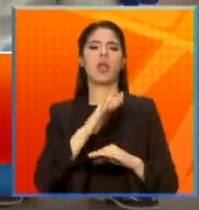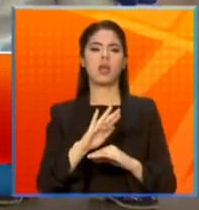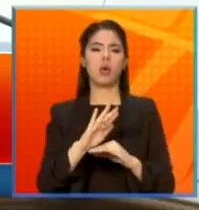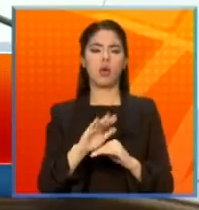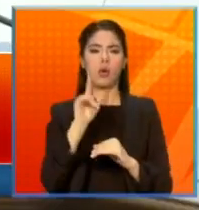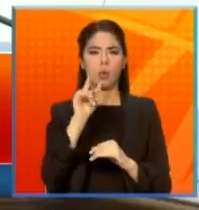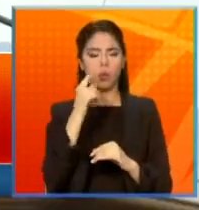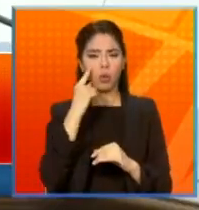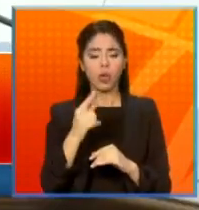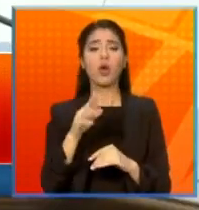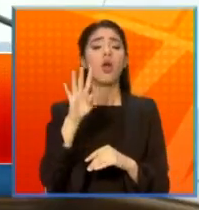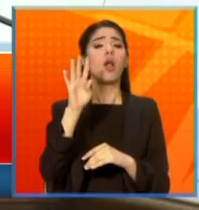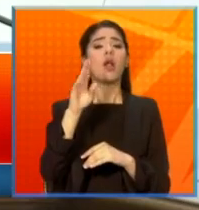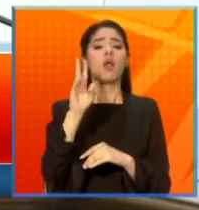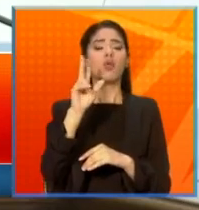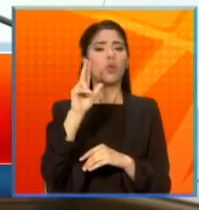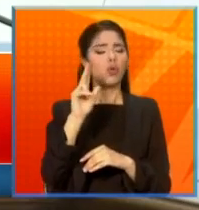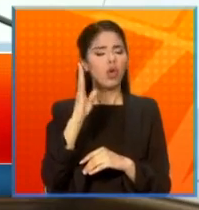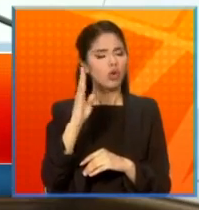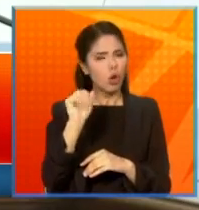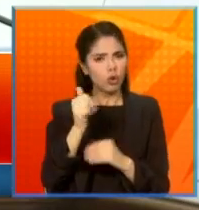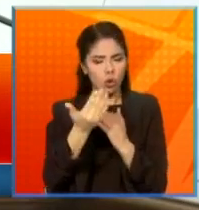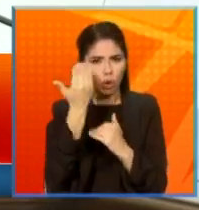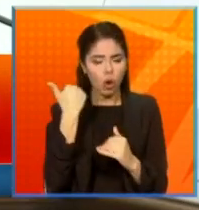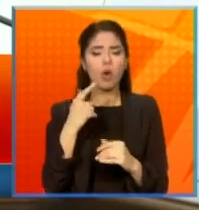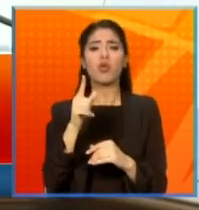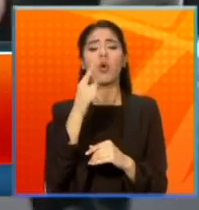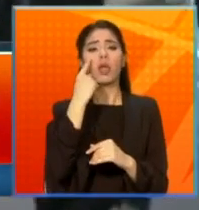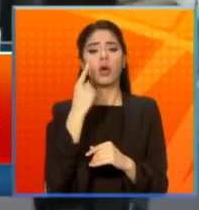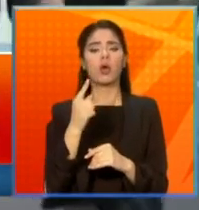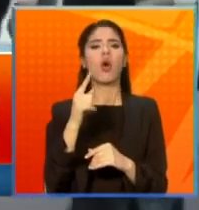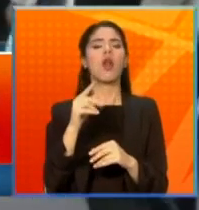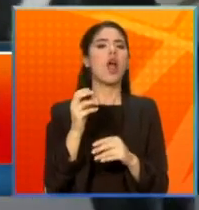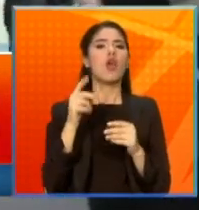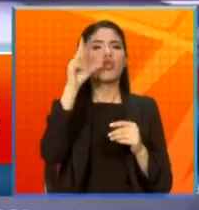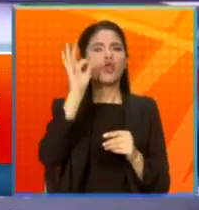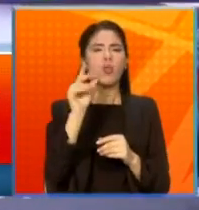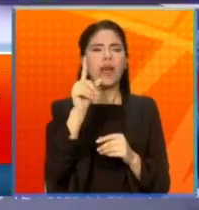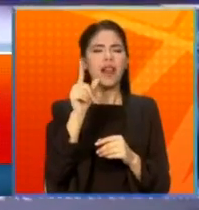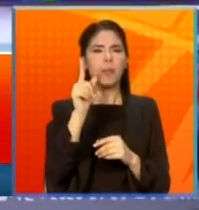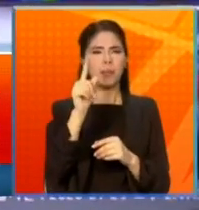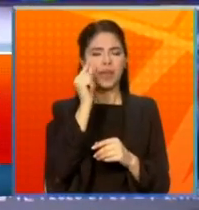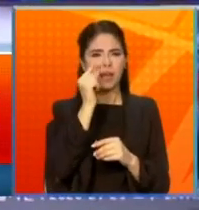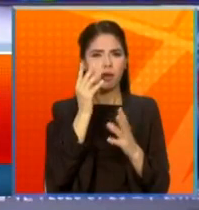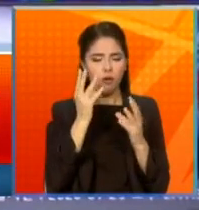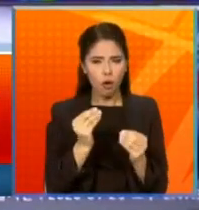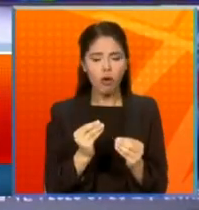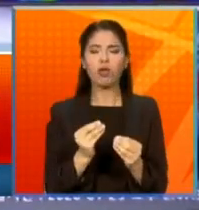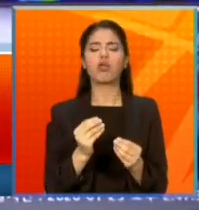içinde şüpheli olduğunu bildiğimiz bir vakayla ilgili, içinde Türk vatandaşının